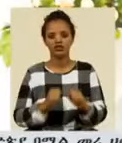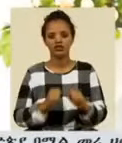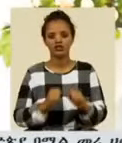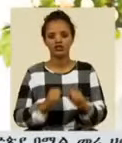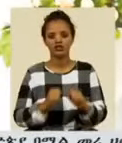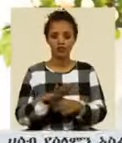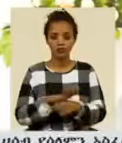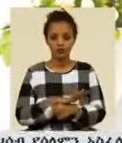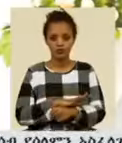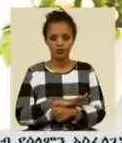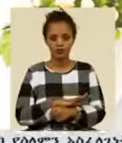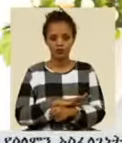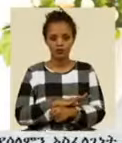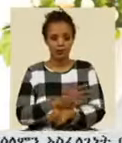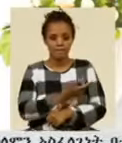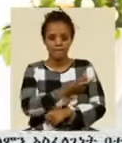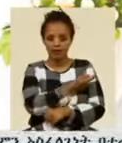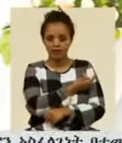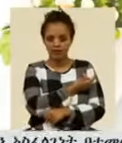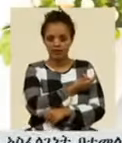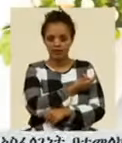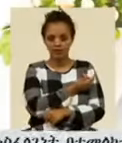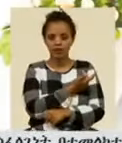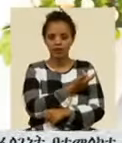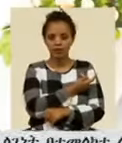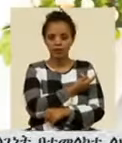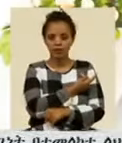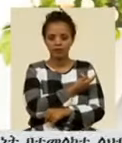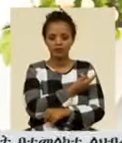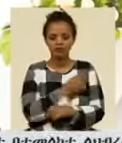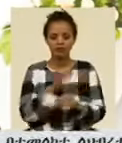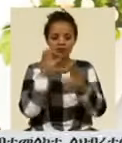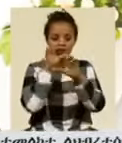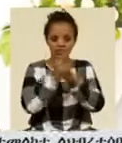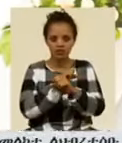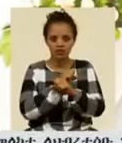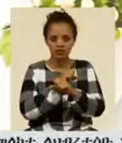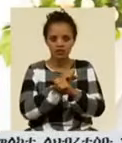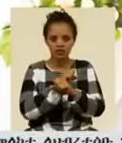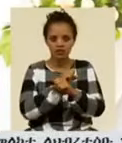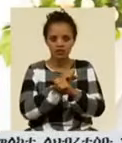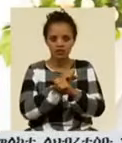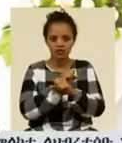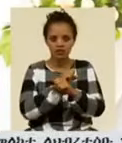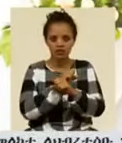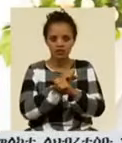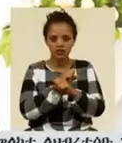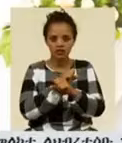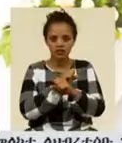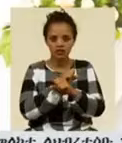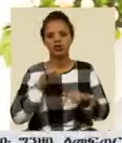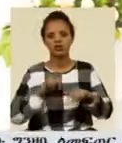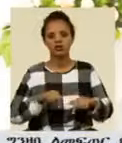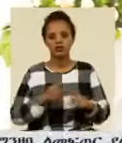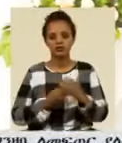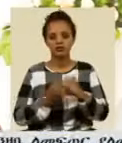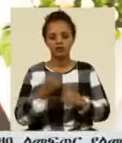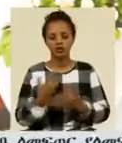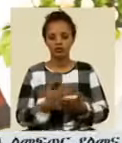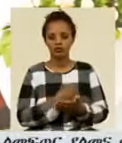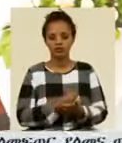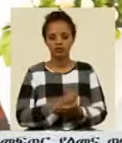በሙሉ መከተብ ክትባቱን እንደጨረሰ ይወሰዳል ማለት ነው። የመጀመሪያውን ዛሬውን ብቻ